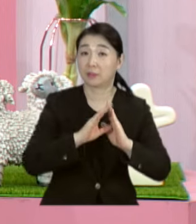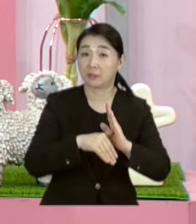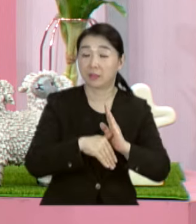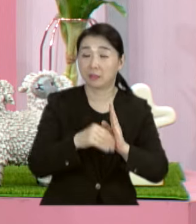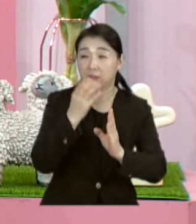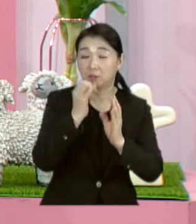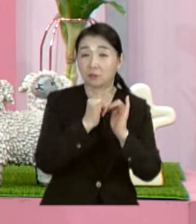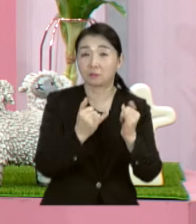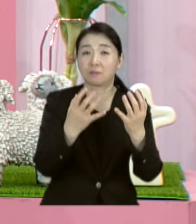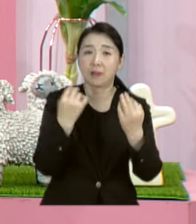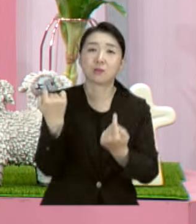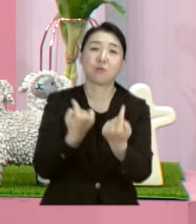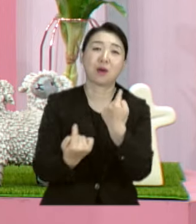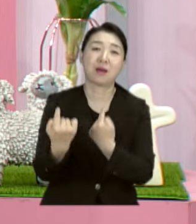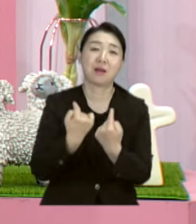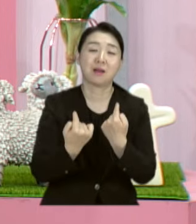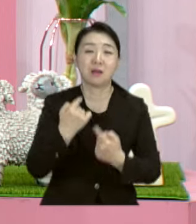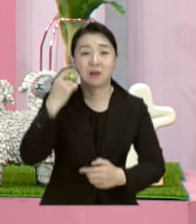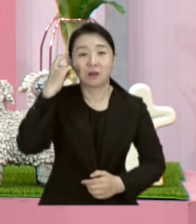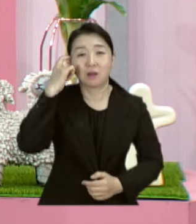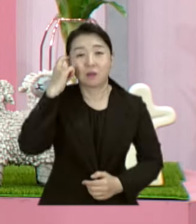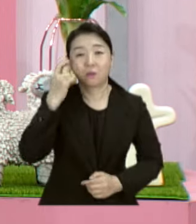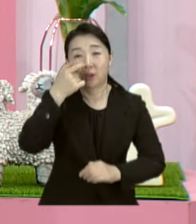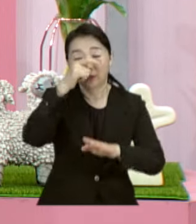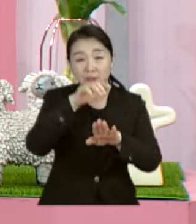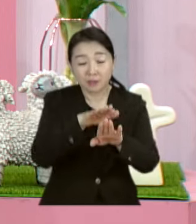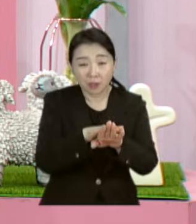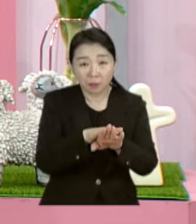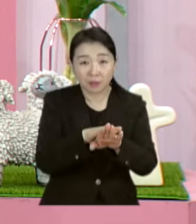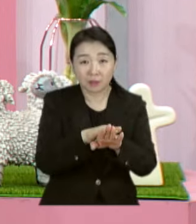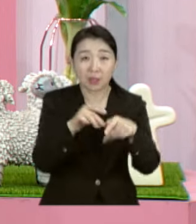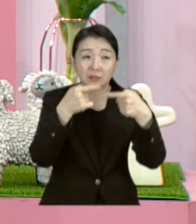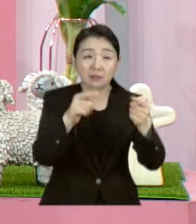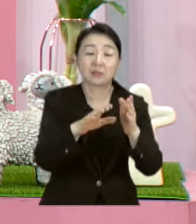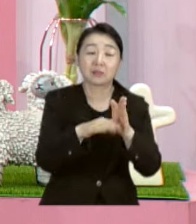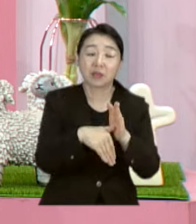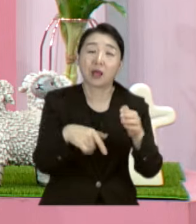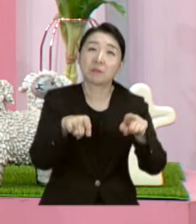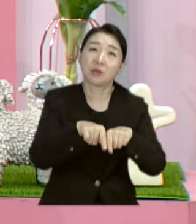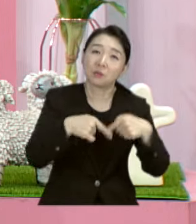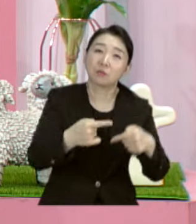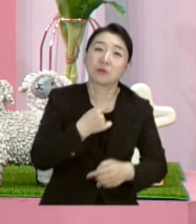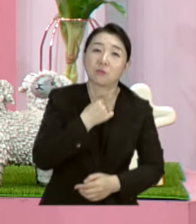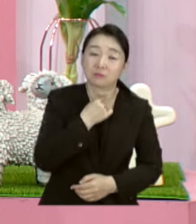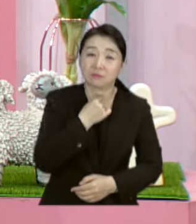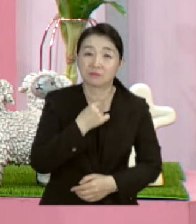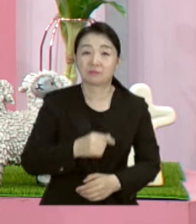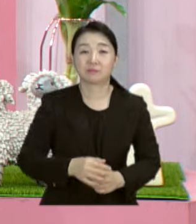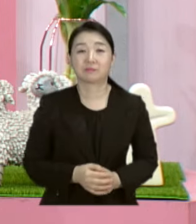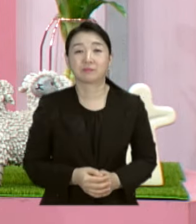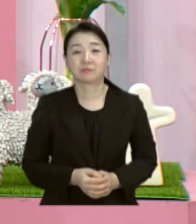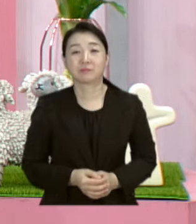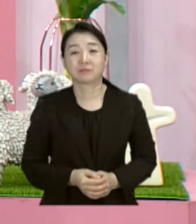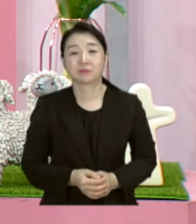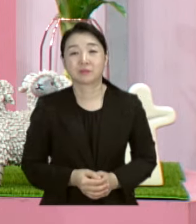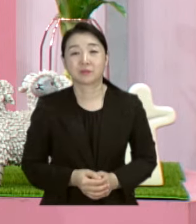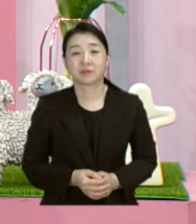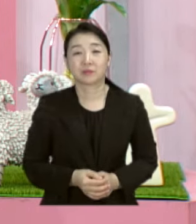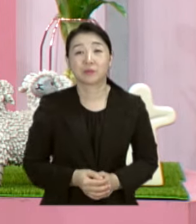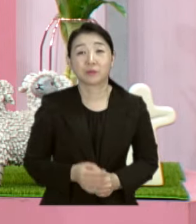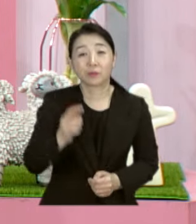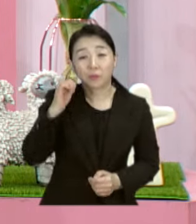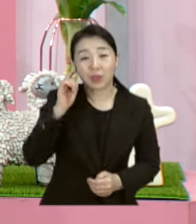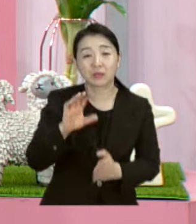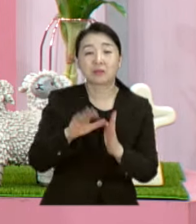지으면서도 성도들이 더 많이 왔어요. 왜? 예배당을 짓는데 동참하겠다. 남다른 은혜죠. 그거는 주께서